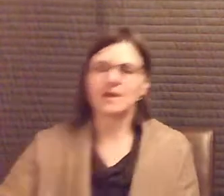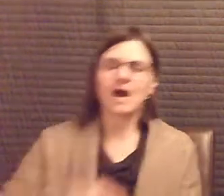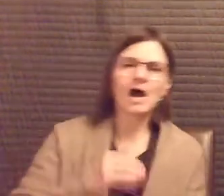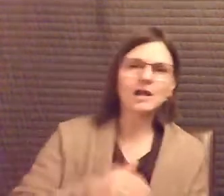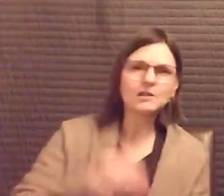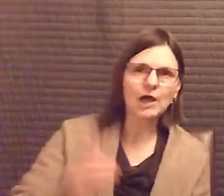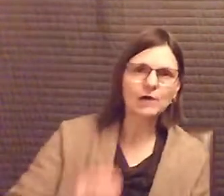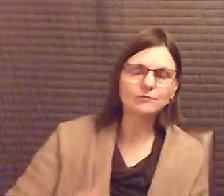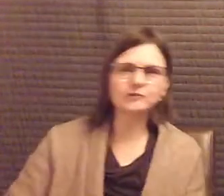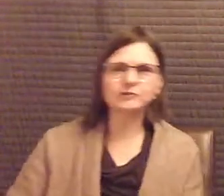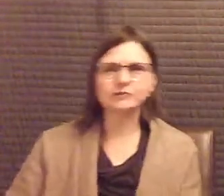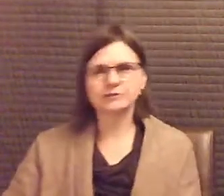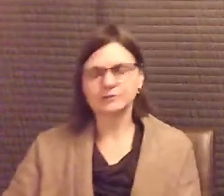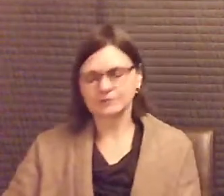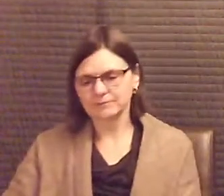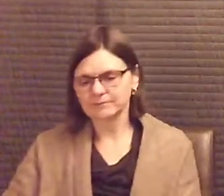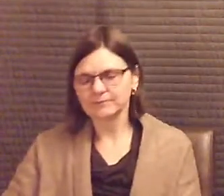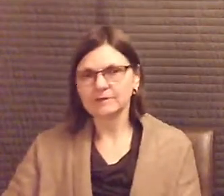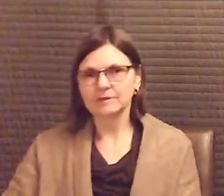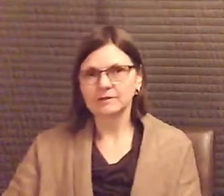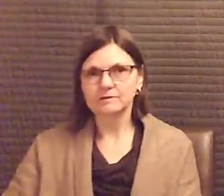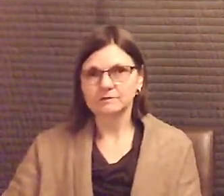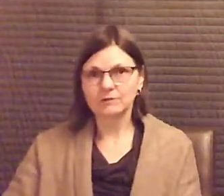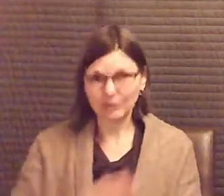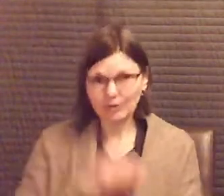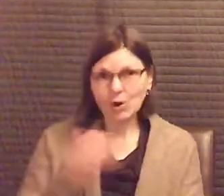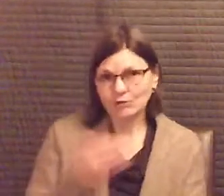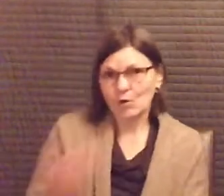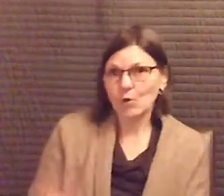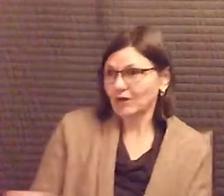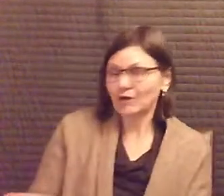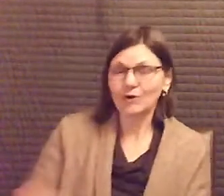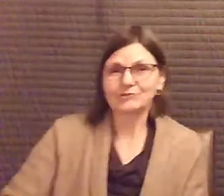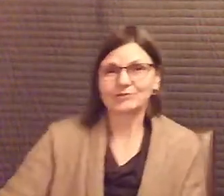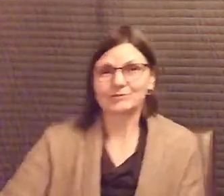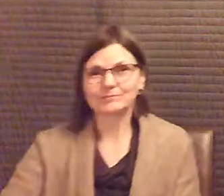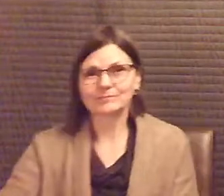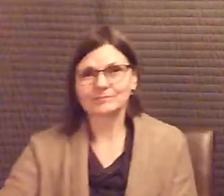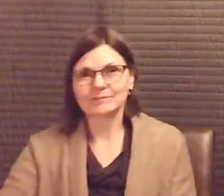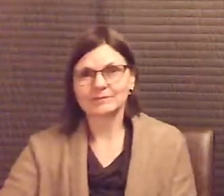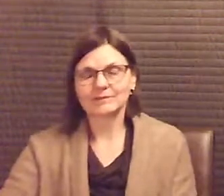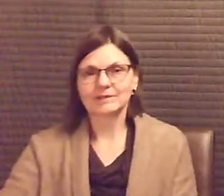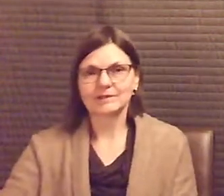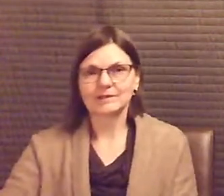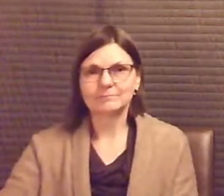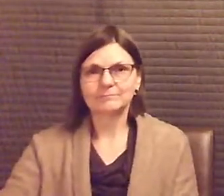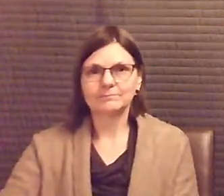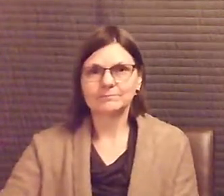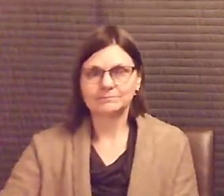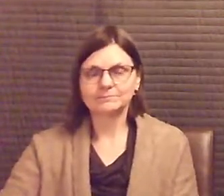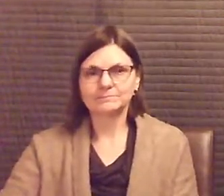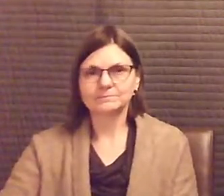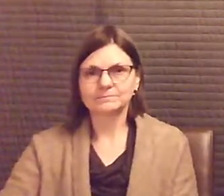alle duivels of liever god geloven ook in wat we doen